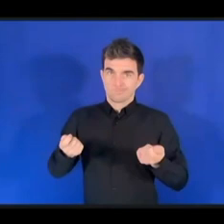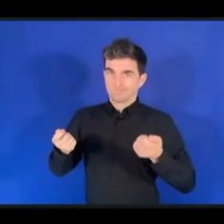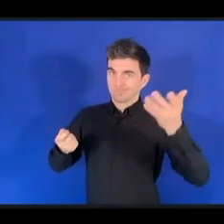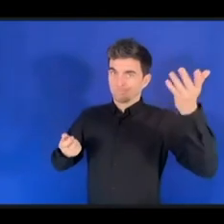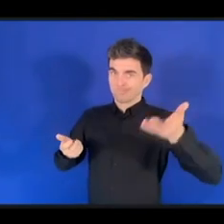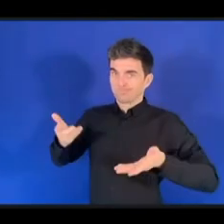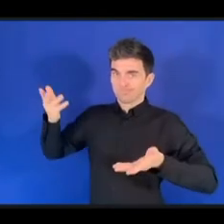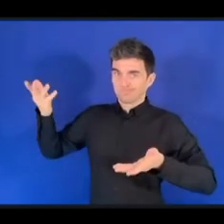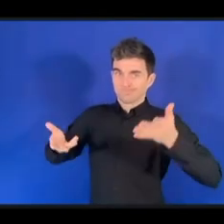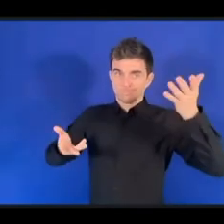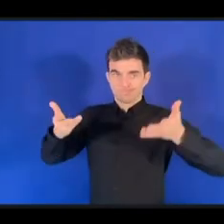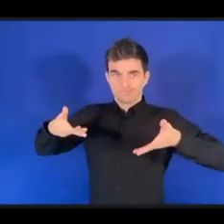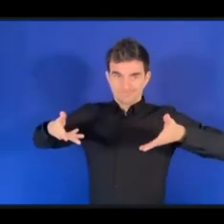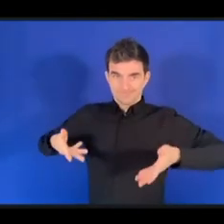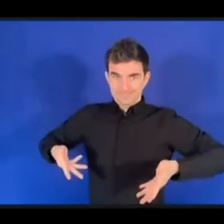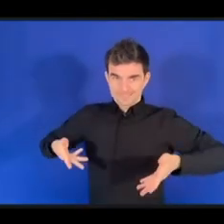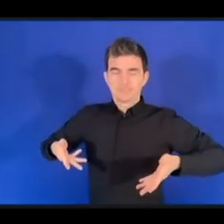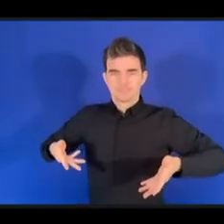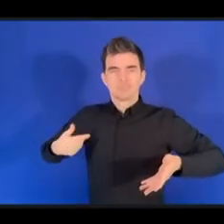谢